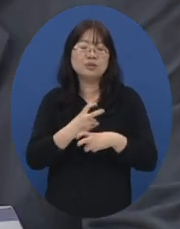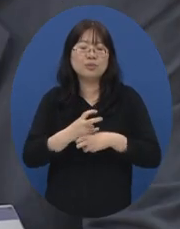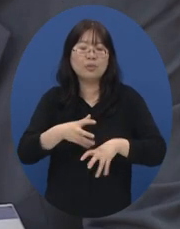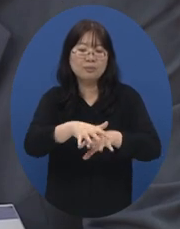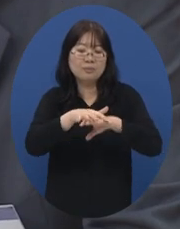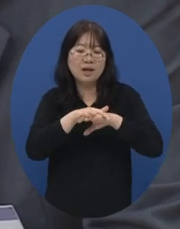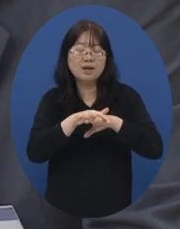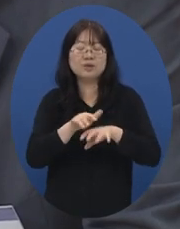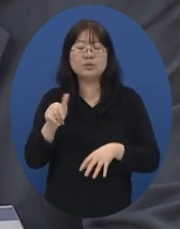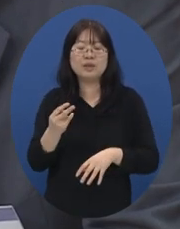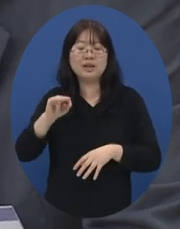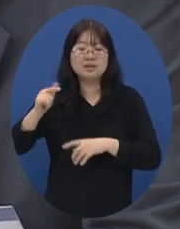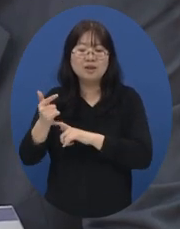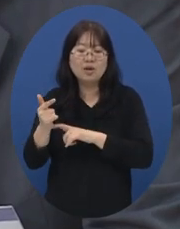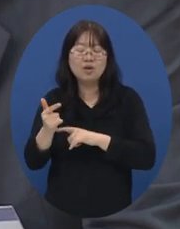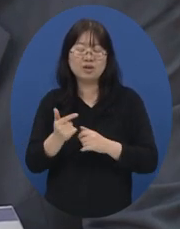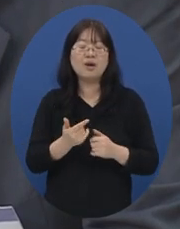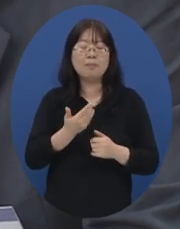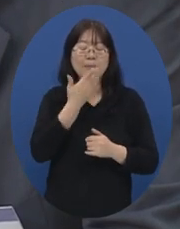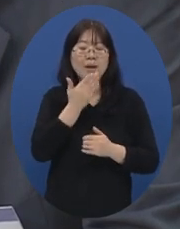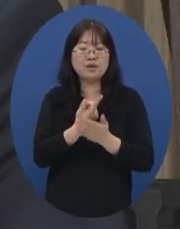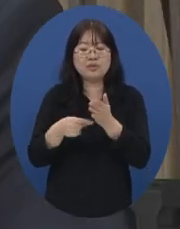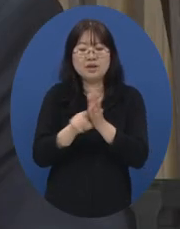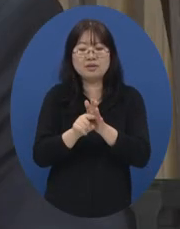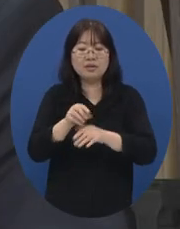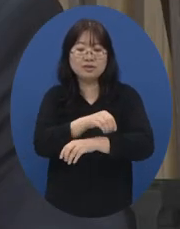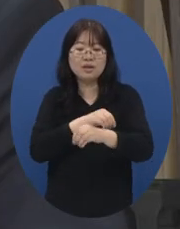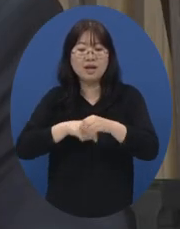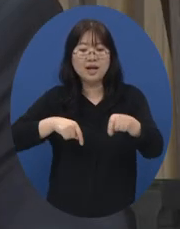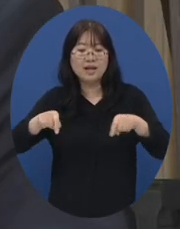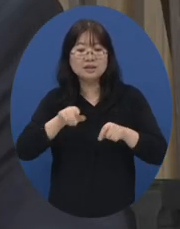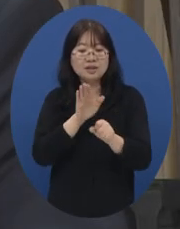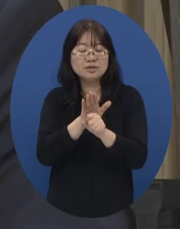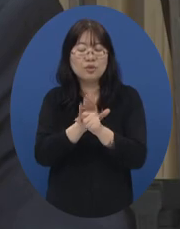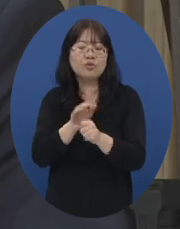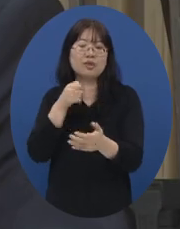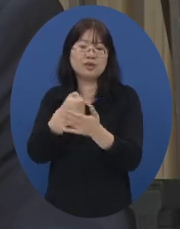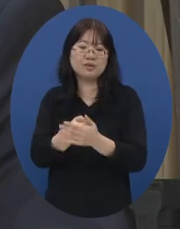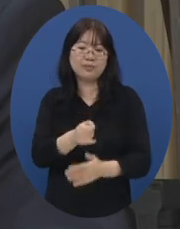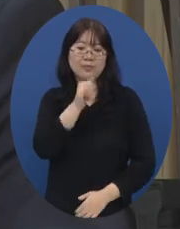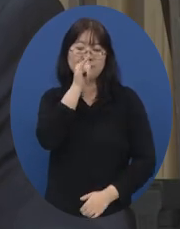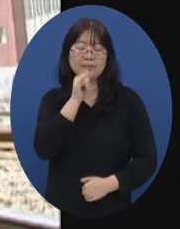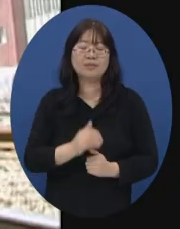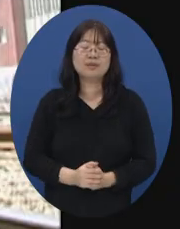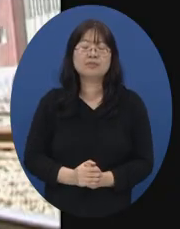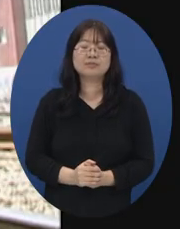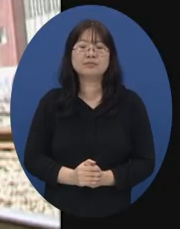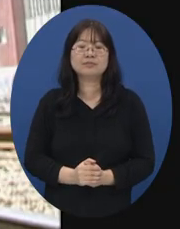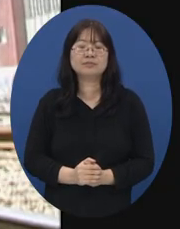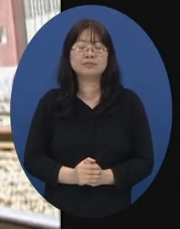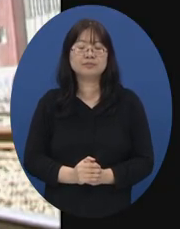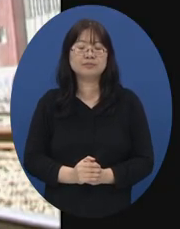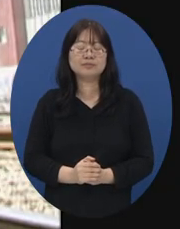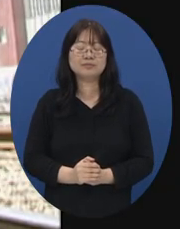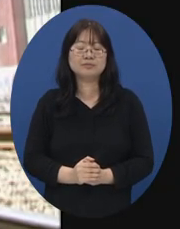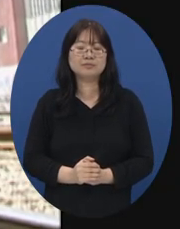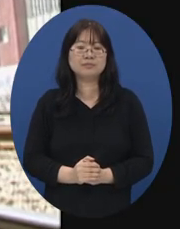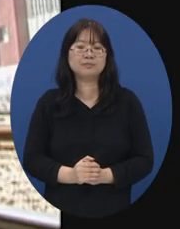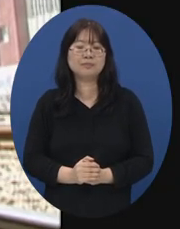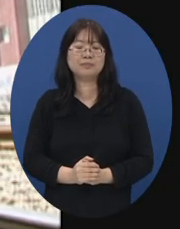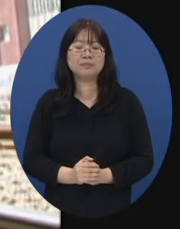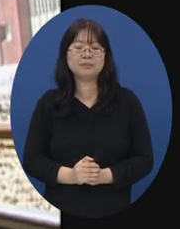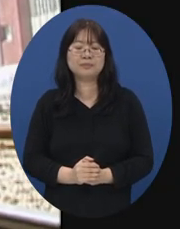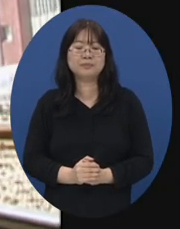계획에 교외선 복선 전철화가 반영되도록 적극적인 행정 지원을 하기로 했습니다. 경기줄TV 김태희입니다.